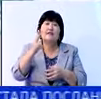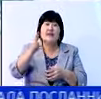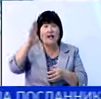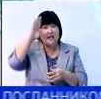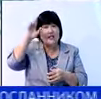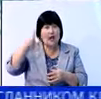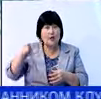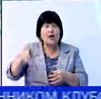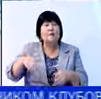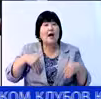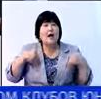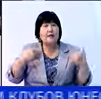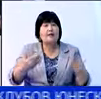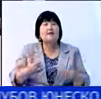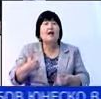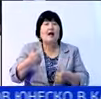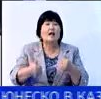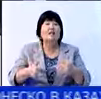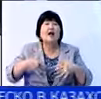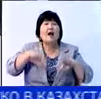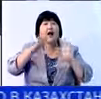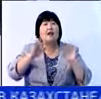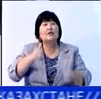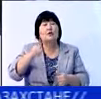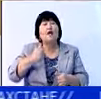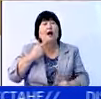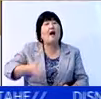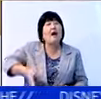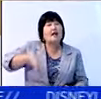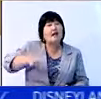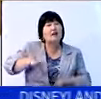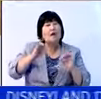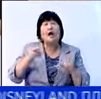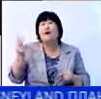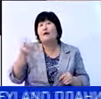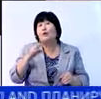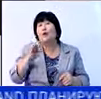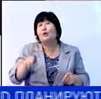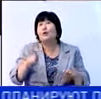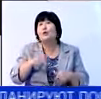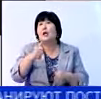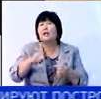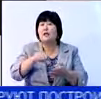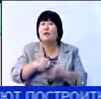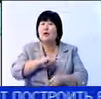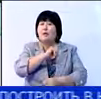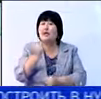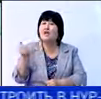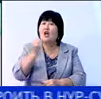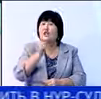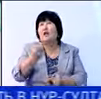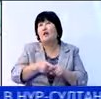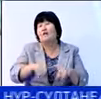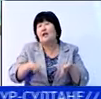юношей. На этапе приветствия оценивались артистизм участников и ораторское искусство. Во втором туре конкурсанты мерились силой. На этом